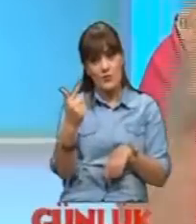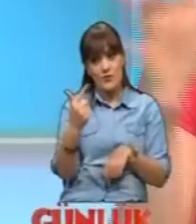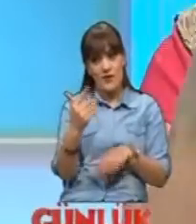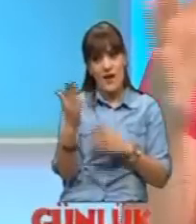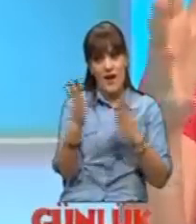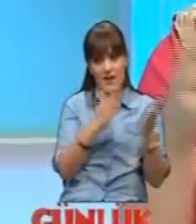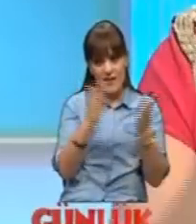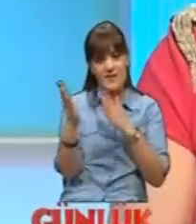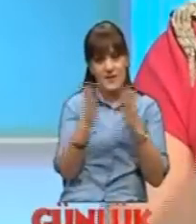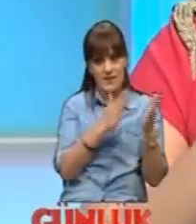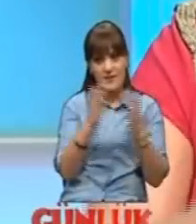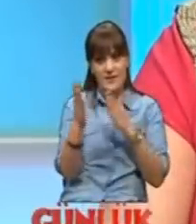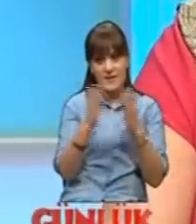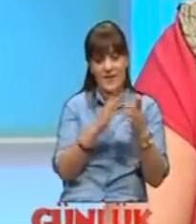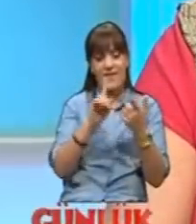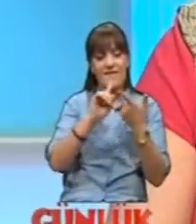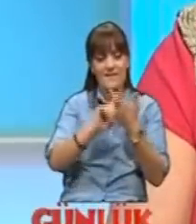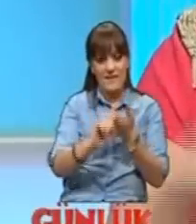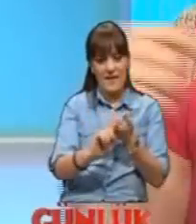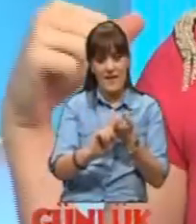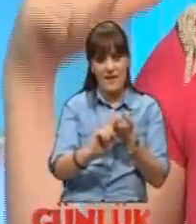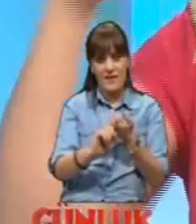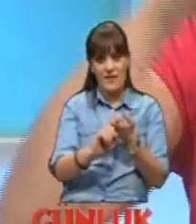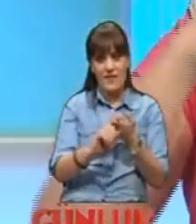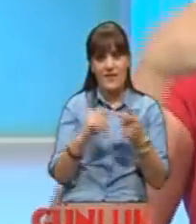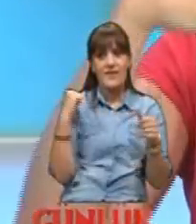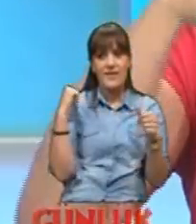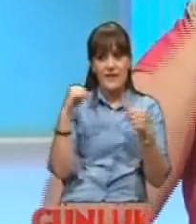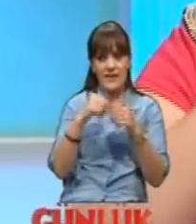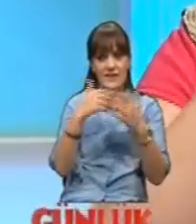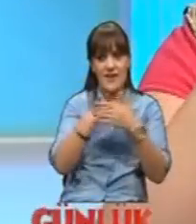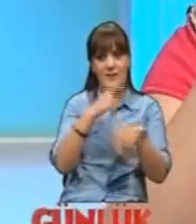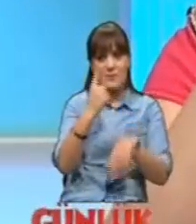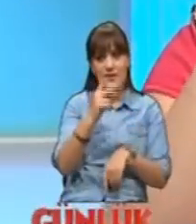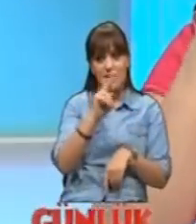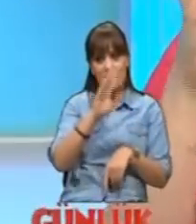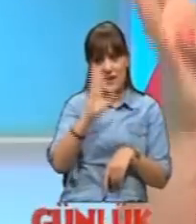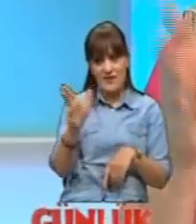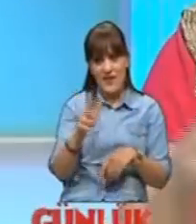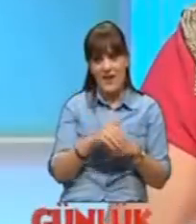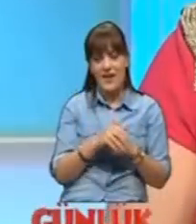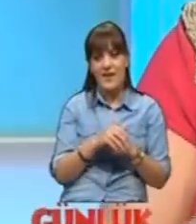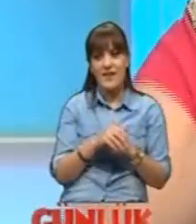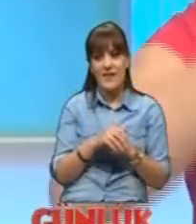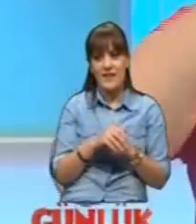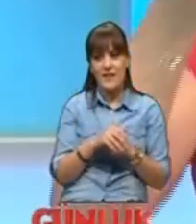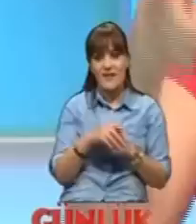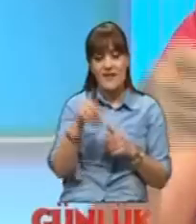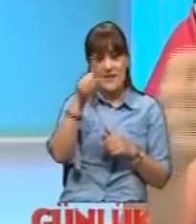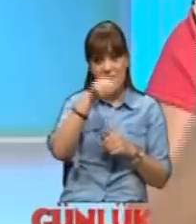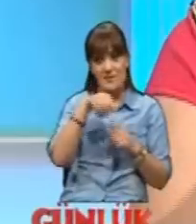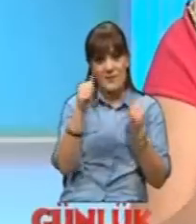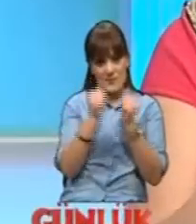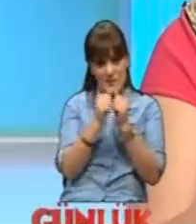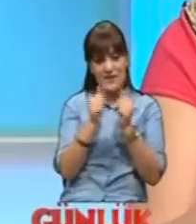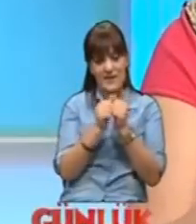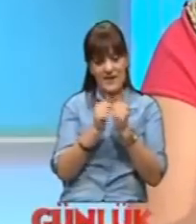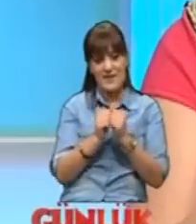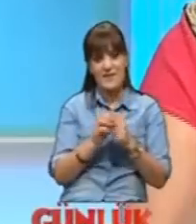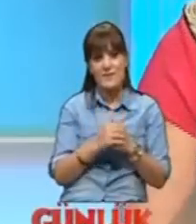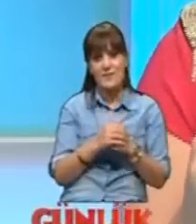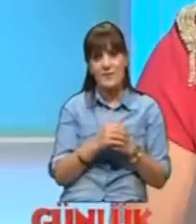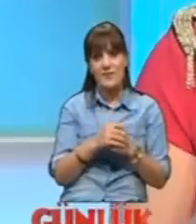2:30-3:30 arası ve tekrarımızda gece saat 1:20 geçe sizlerle